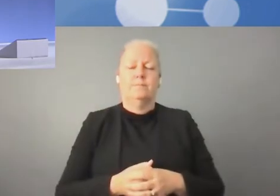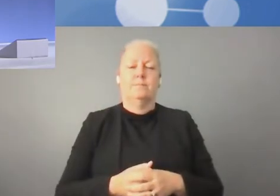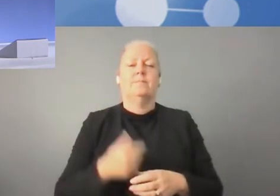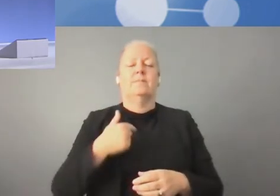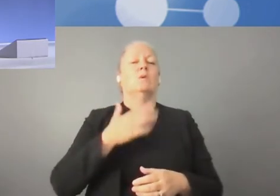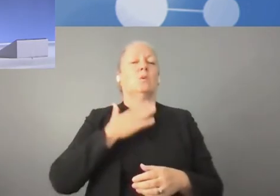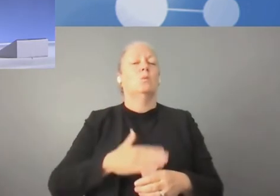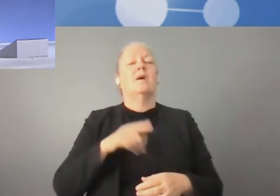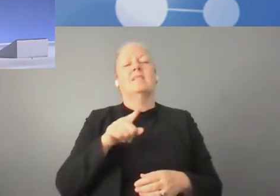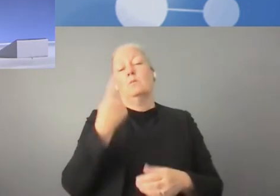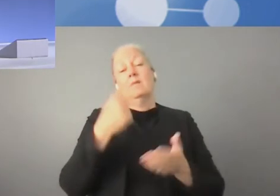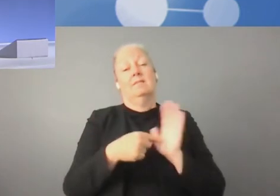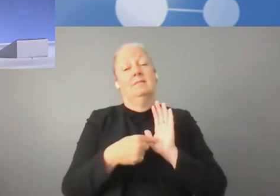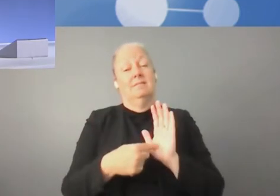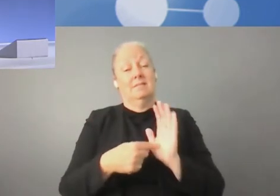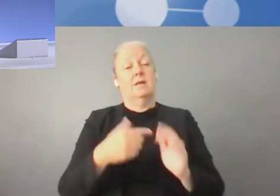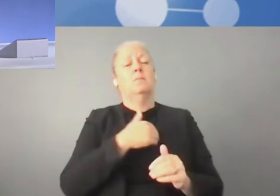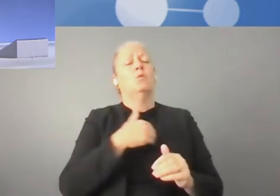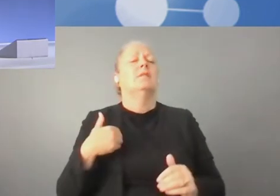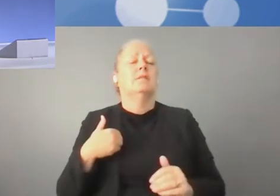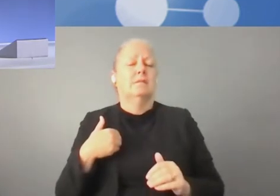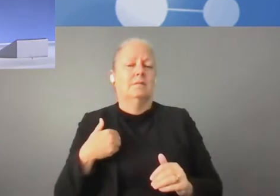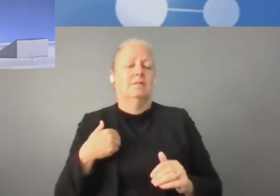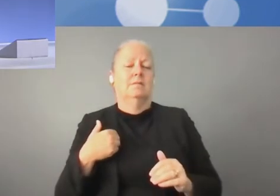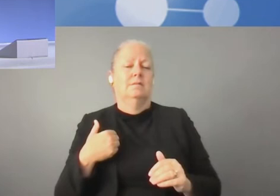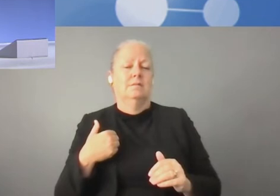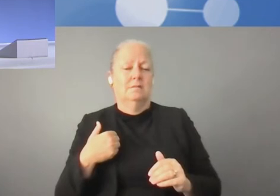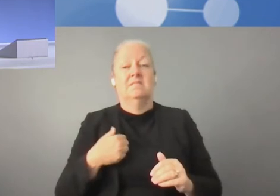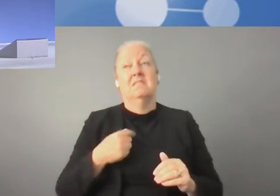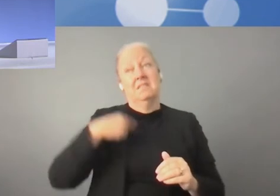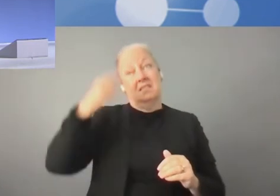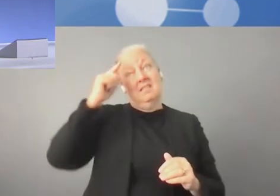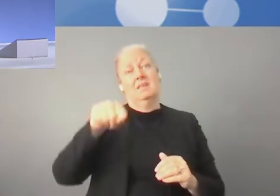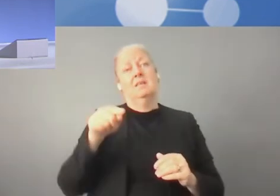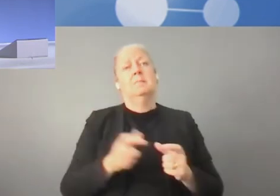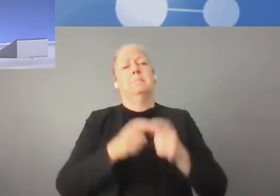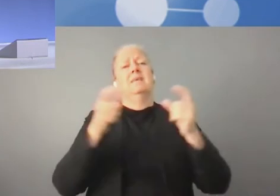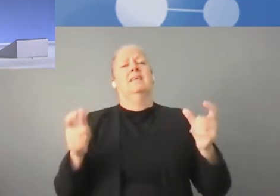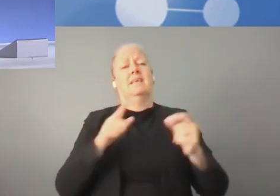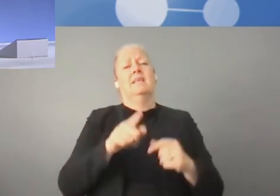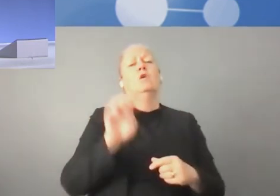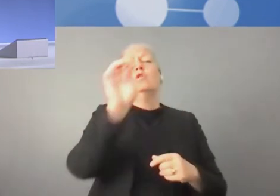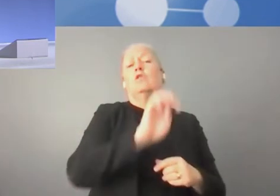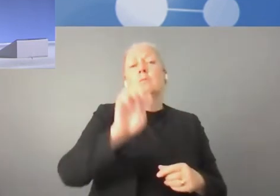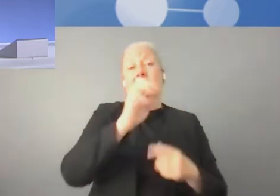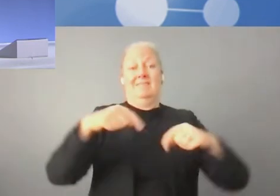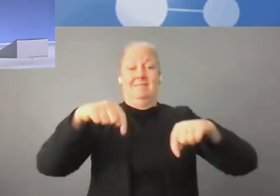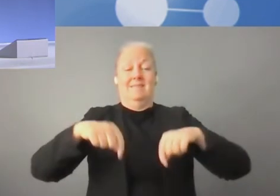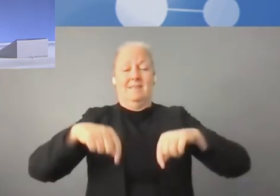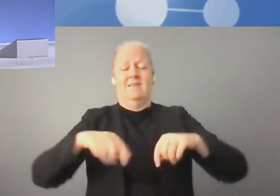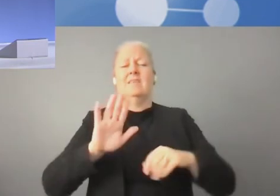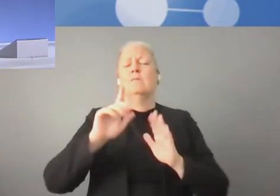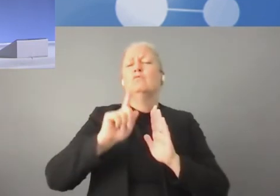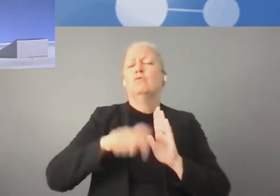非常感谢，我完全赞同你的看法。我也想给你举一个波兰的例子。我